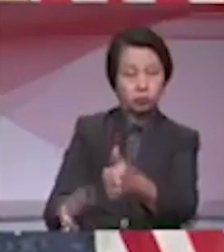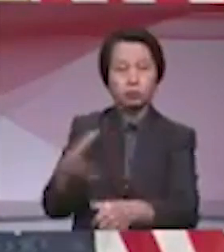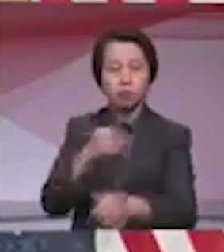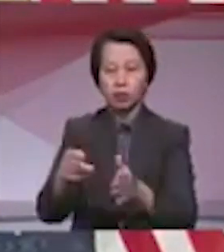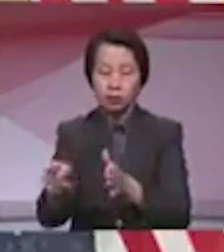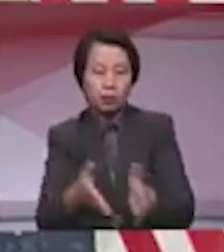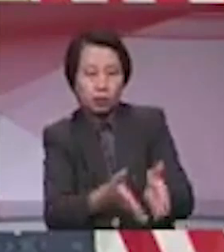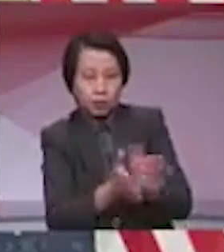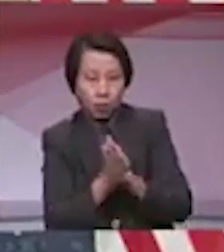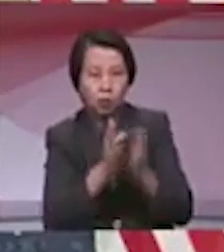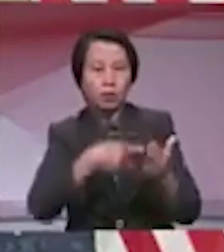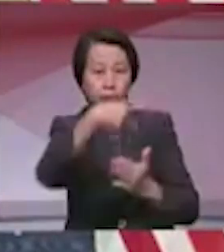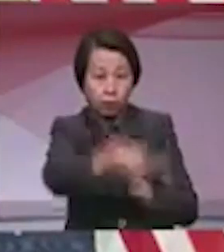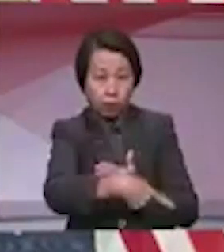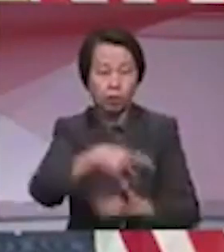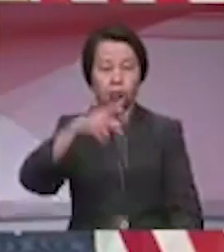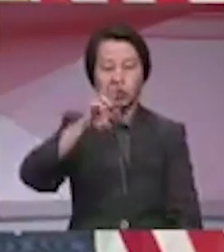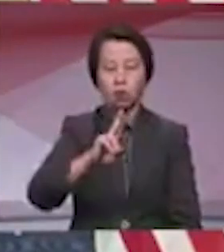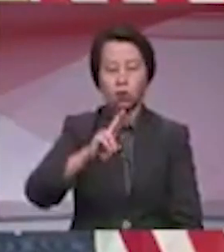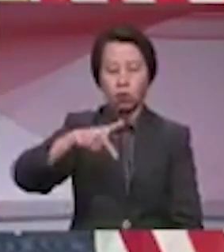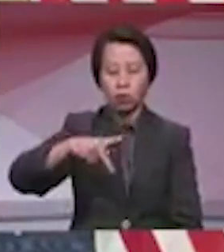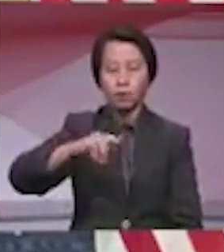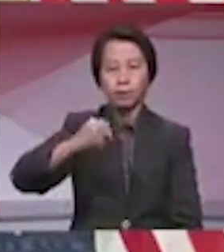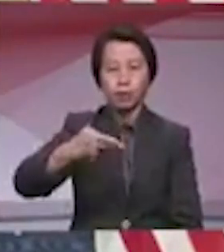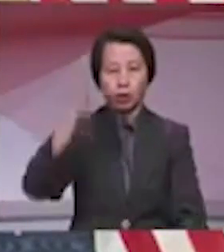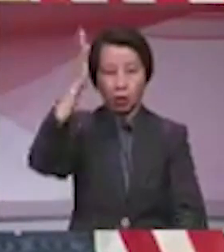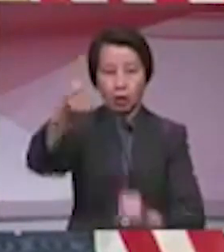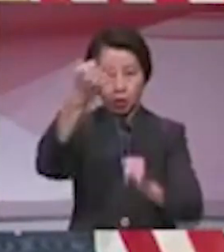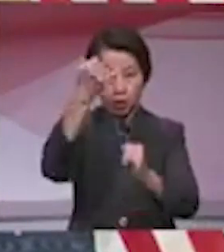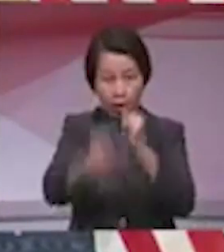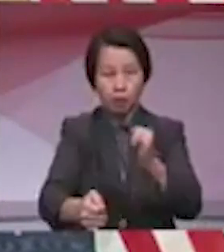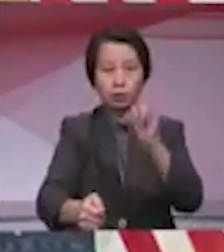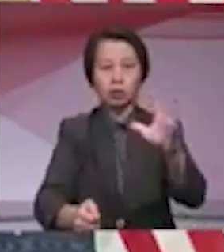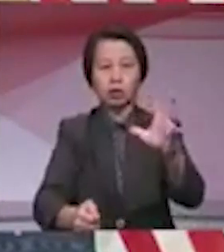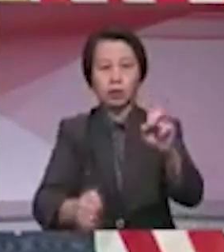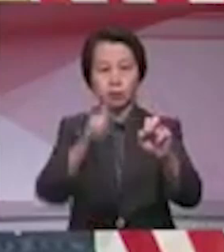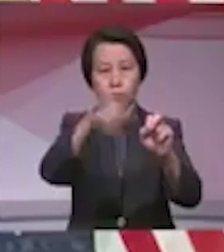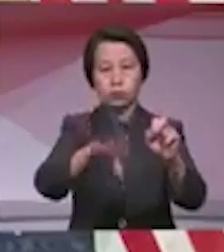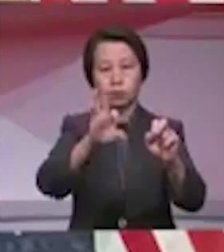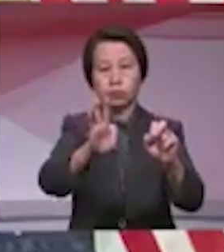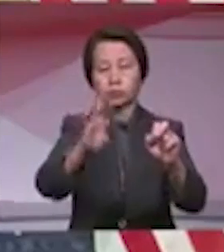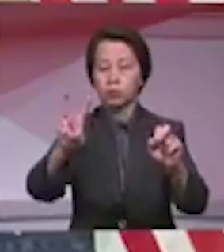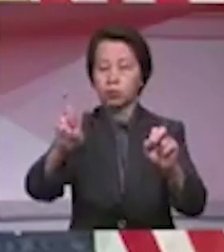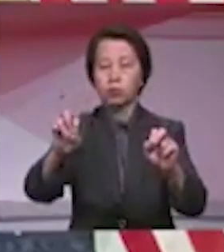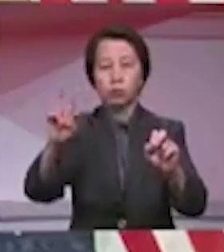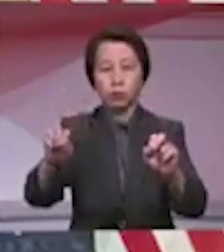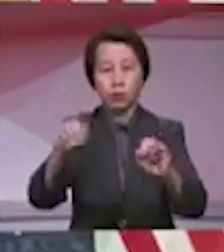Permohonan untuk program subsidi upah akan berakhir pada 30 September 2020.